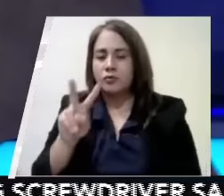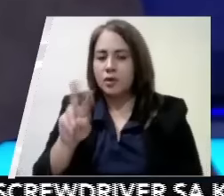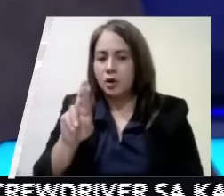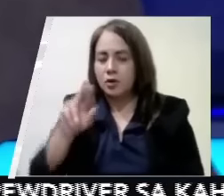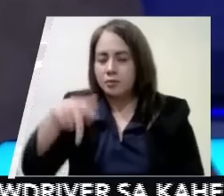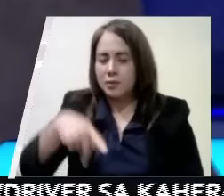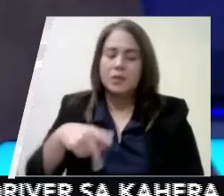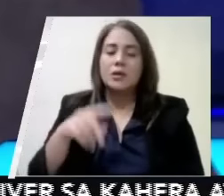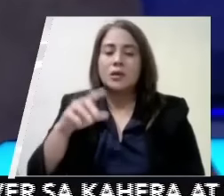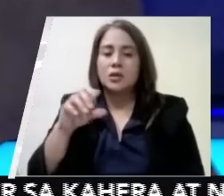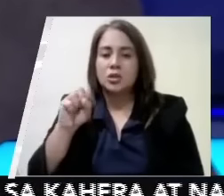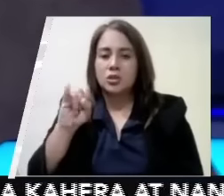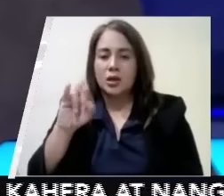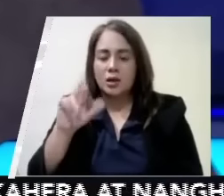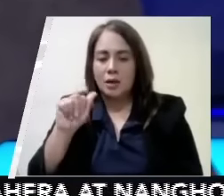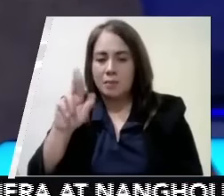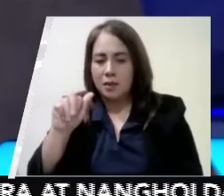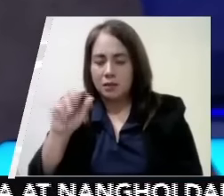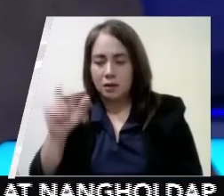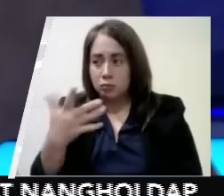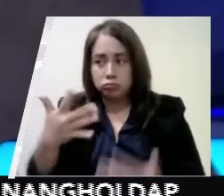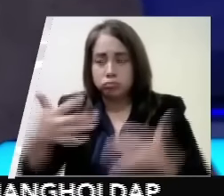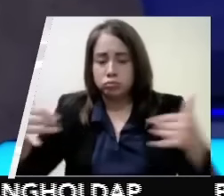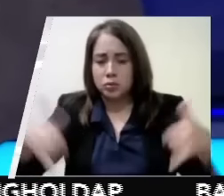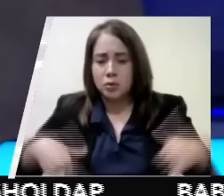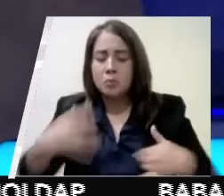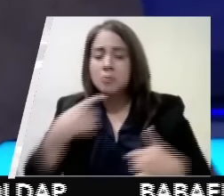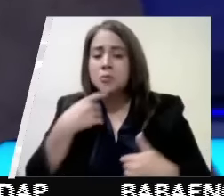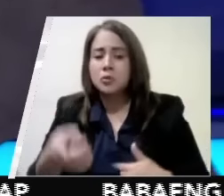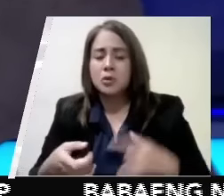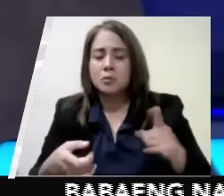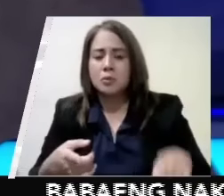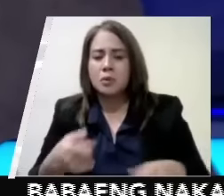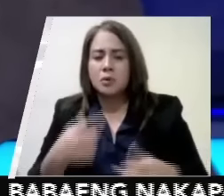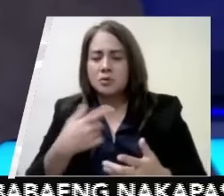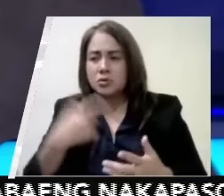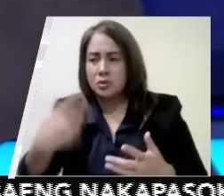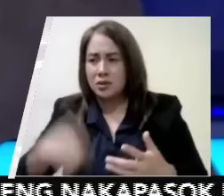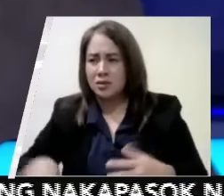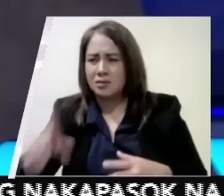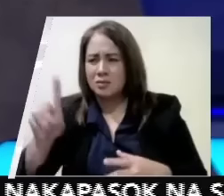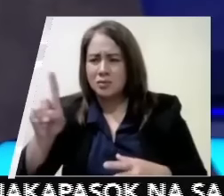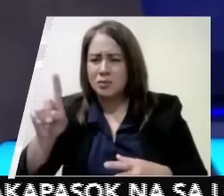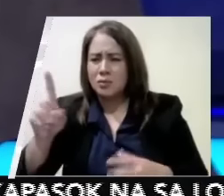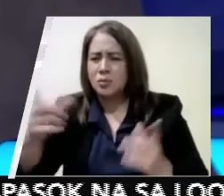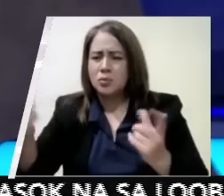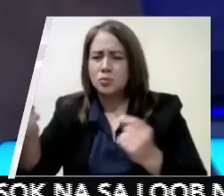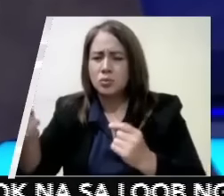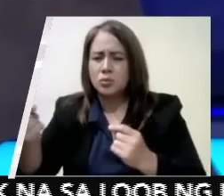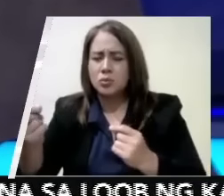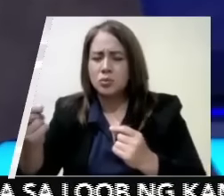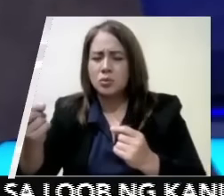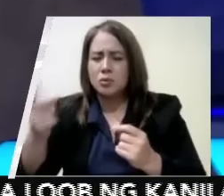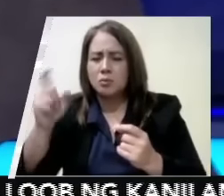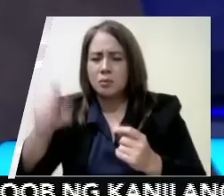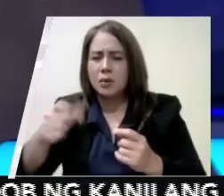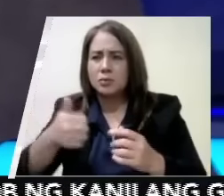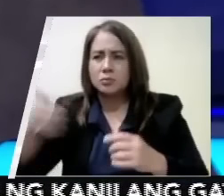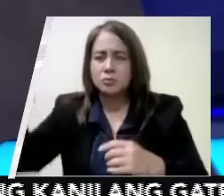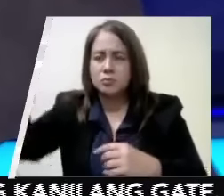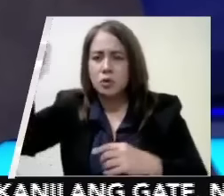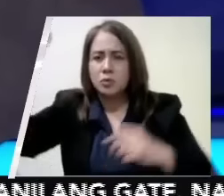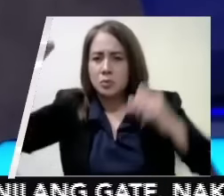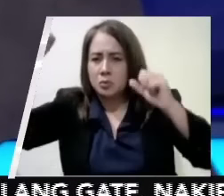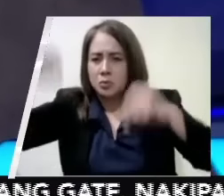Guard. Ang sabi naman ng isang eksperto, hindi ginagawa ng embahada ng China ang trabaho nitong pairalin ang diplomasya kaya dapat daw